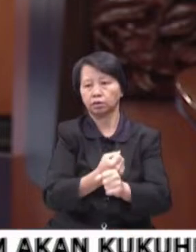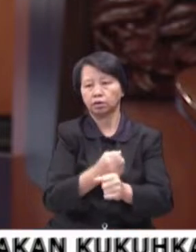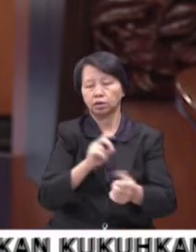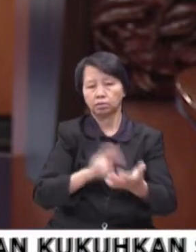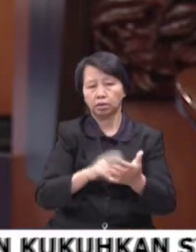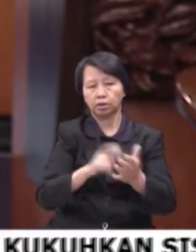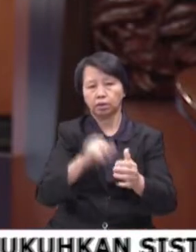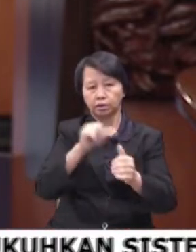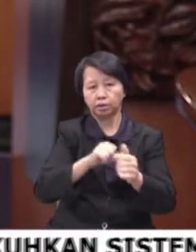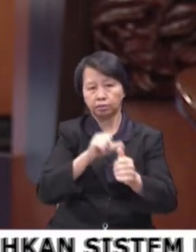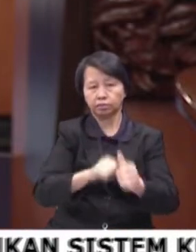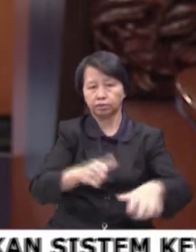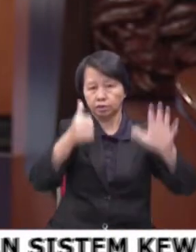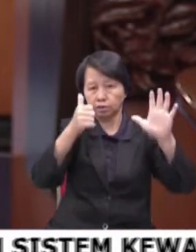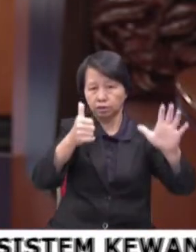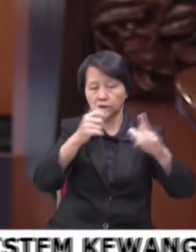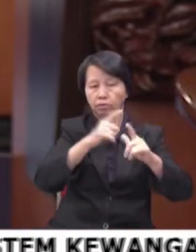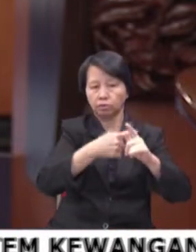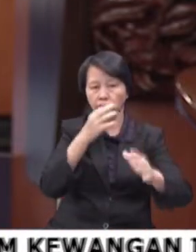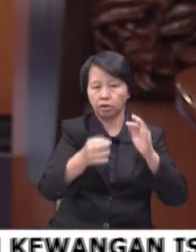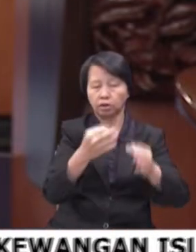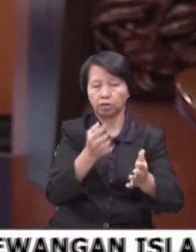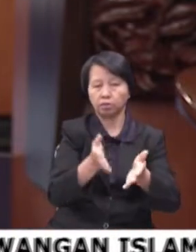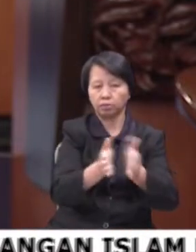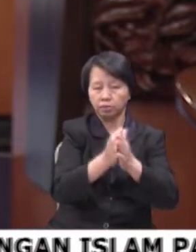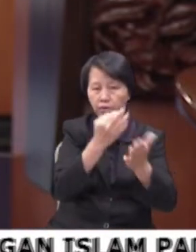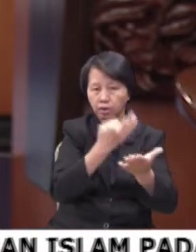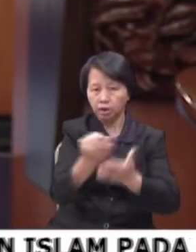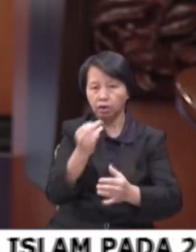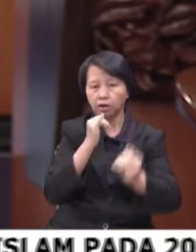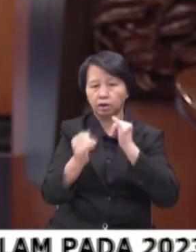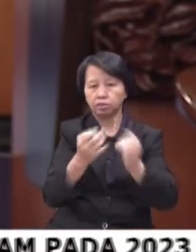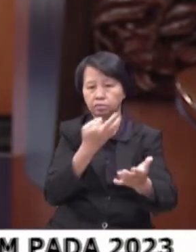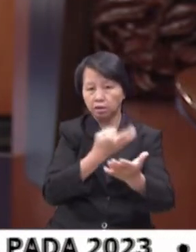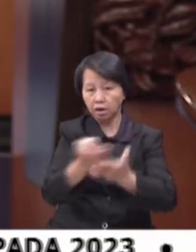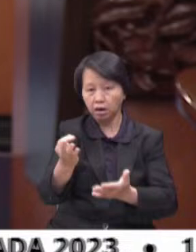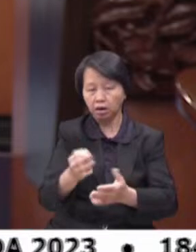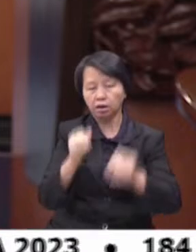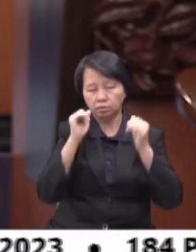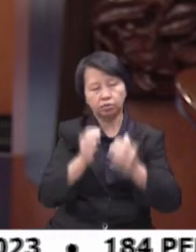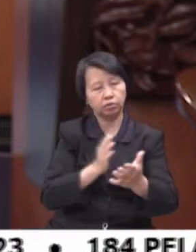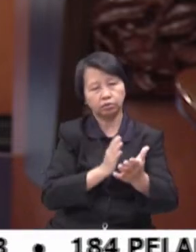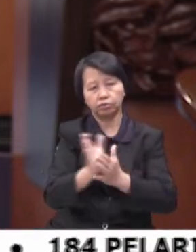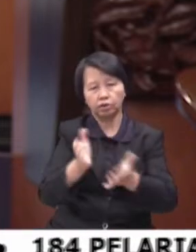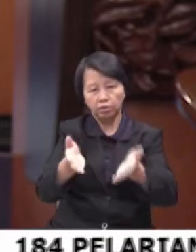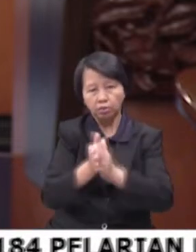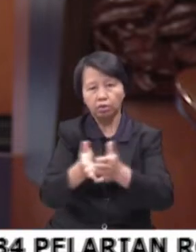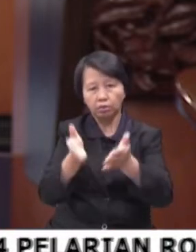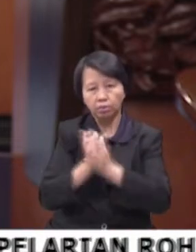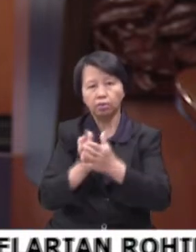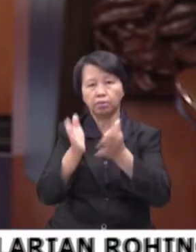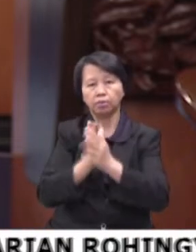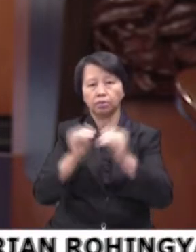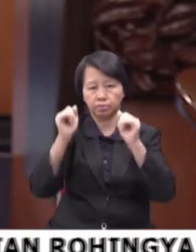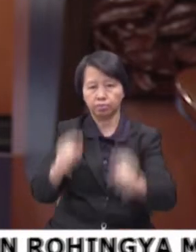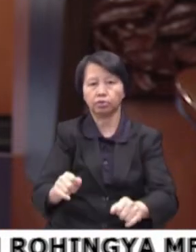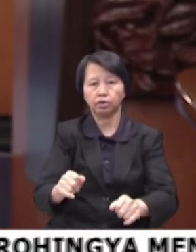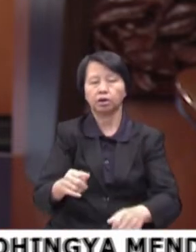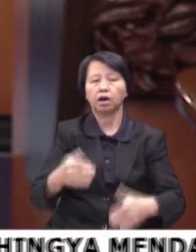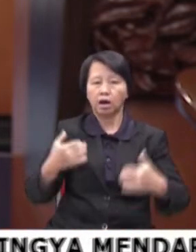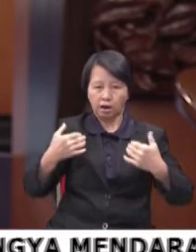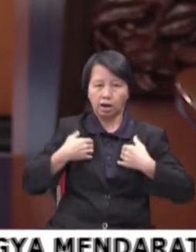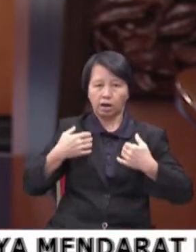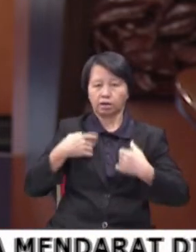setiap 6 bulan jika permohonan gagal kemundurkan Mama gagal mereka boleh terus memohon kita memang ada